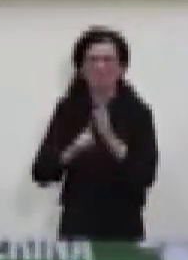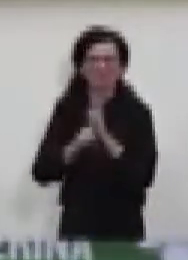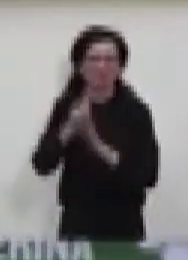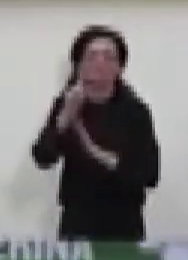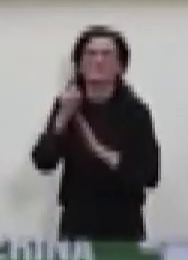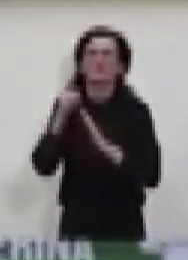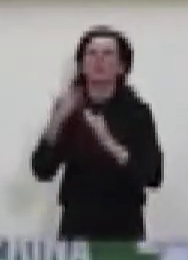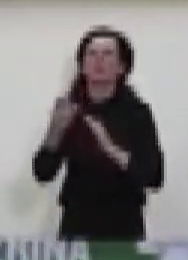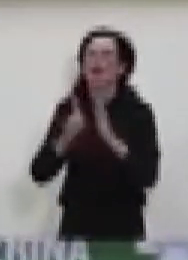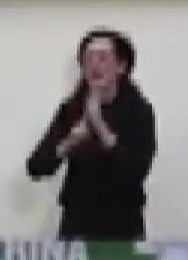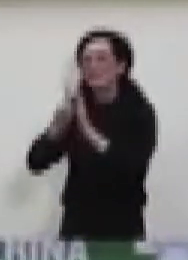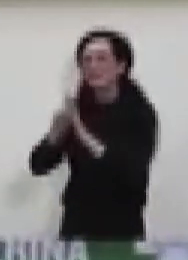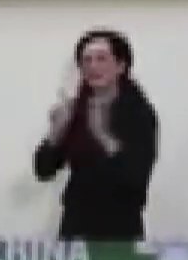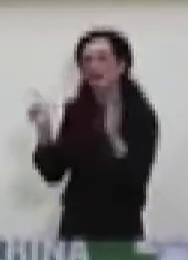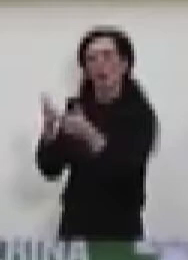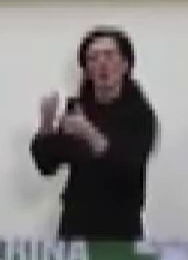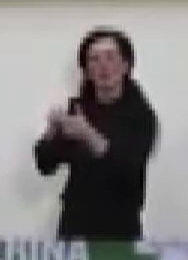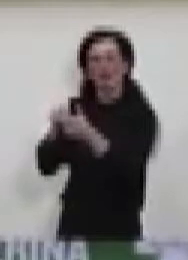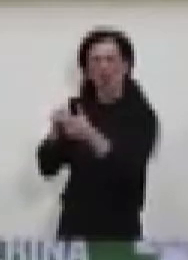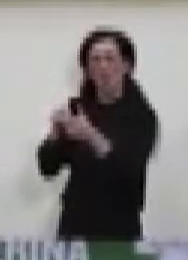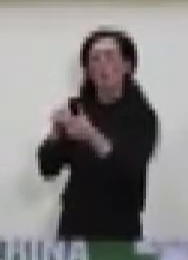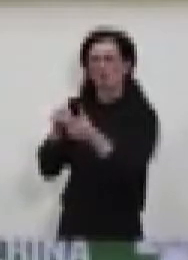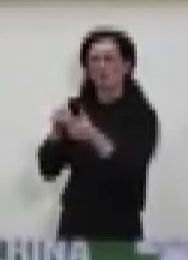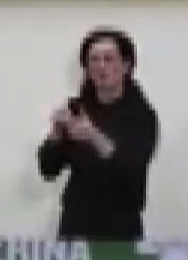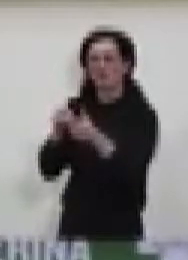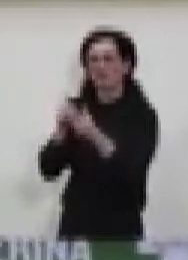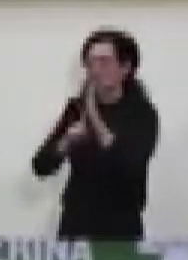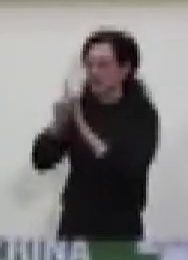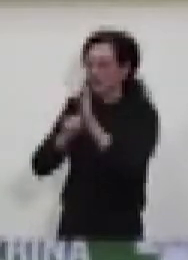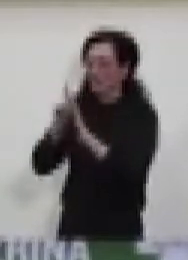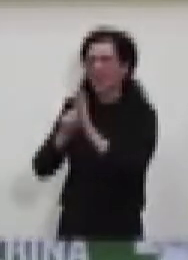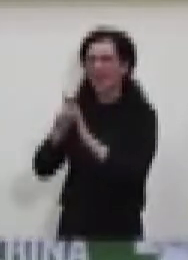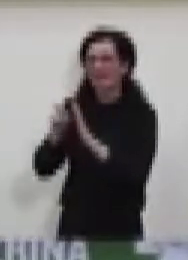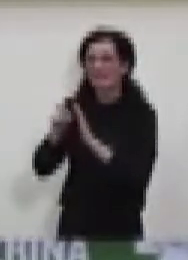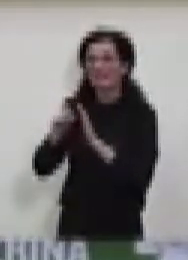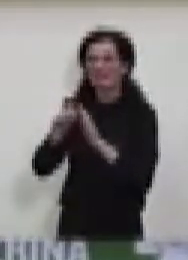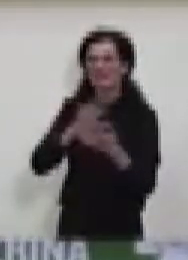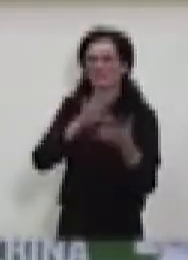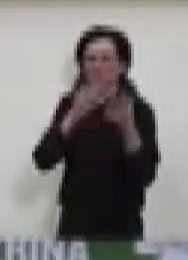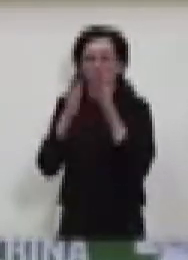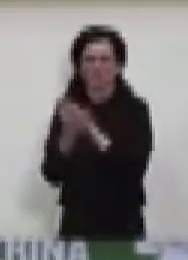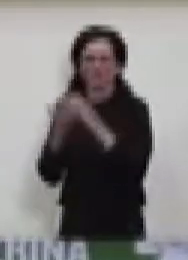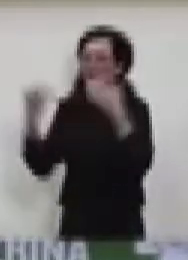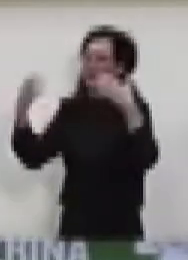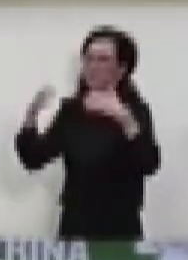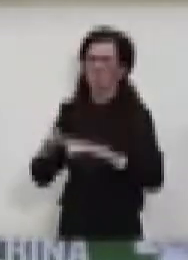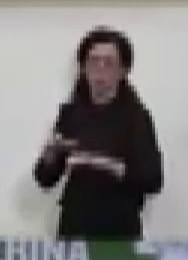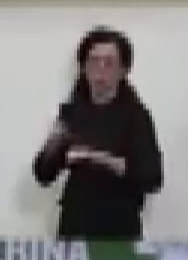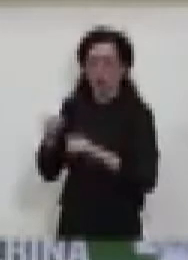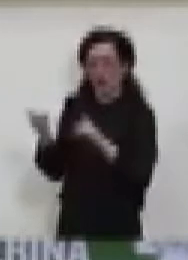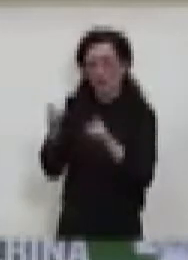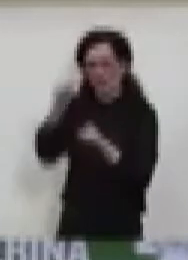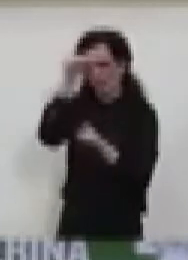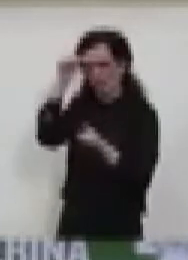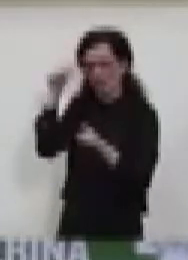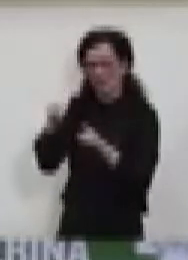dell'hog dow che sono stati degli effetti diciamo che hanno determinato una diminuzione circolazione virale